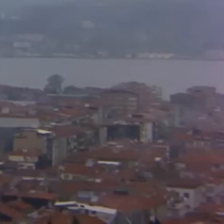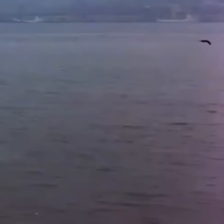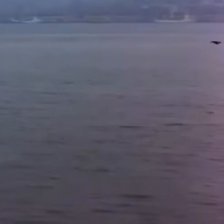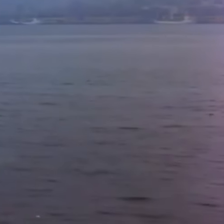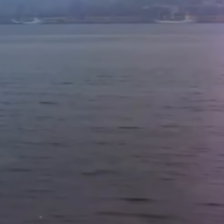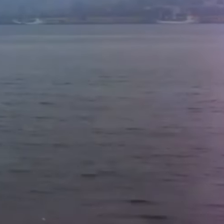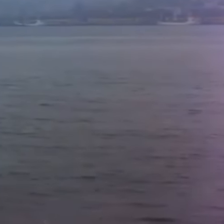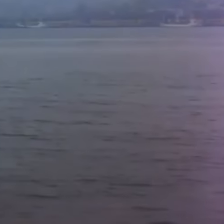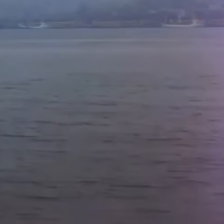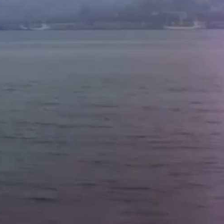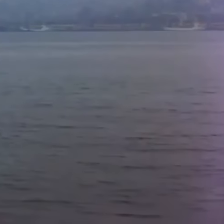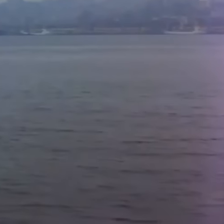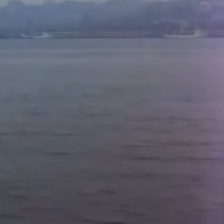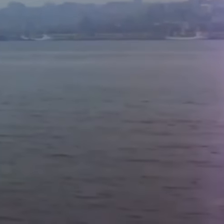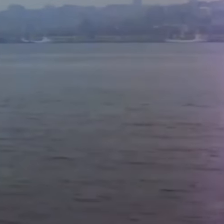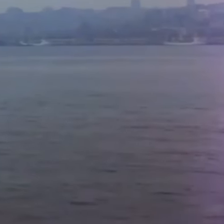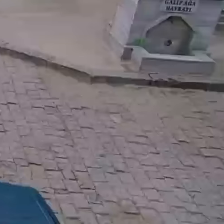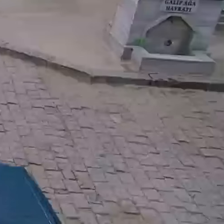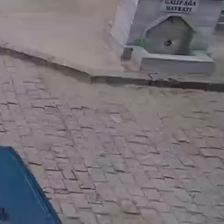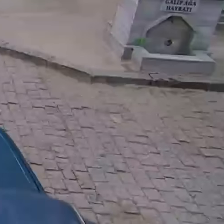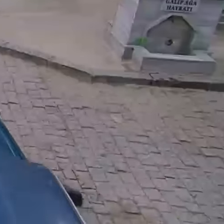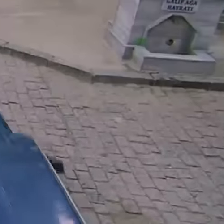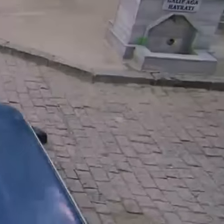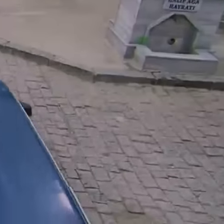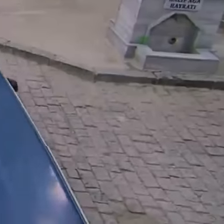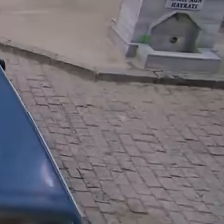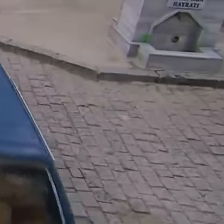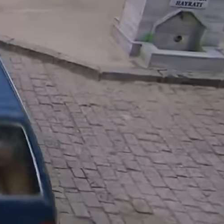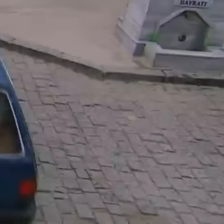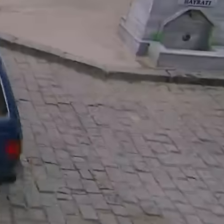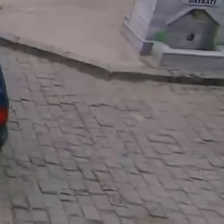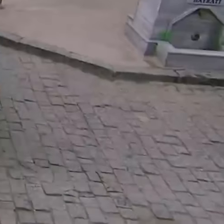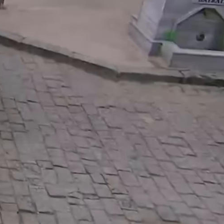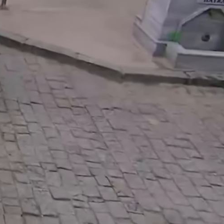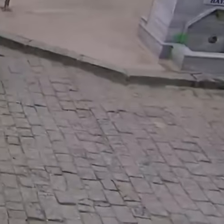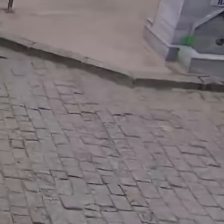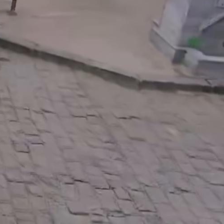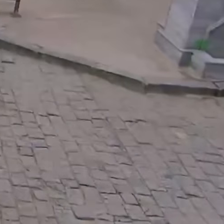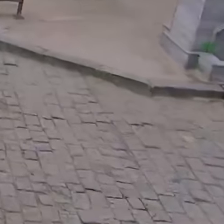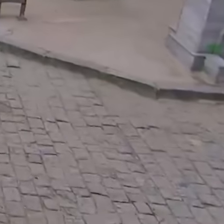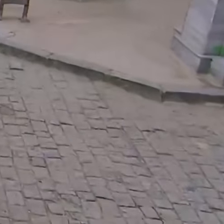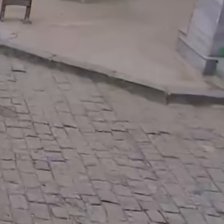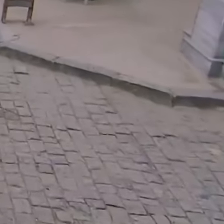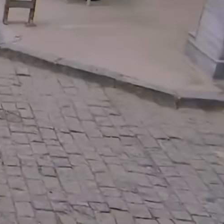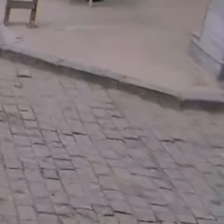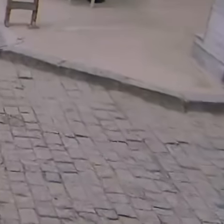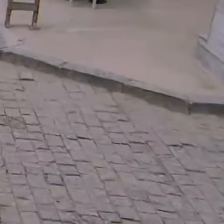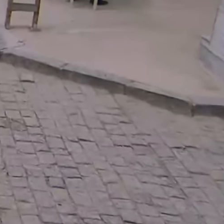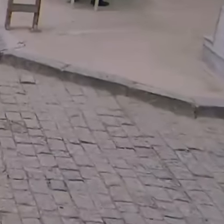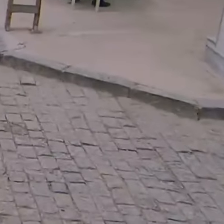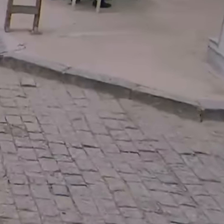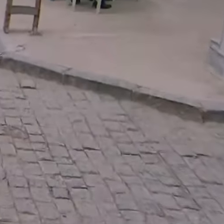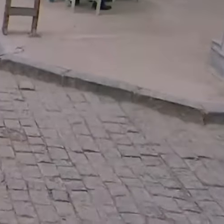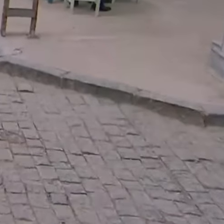gezdirdi. Gündüz vakti kuş bakışı Boğaz ve Kız Kulesi. Mahalleye giren station tipi mavi bir